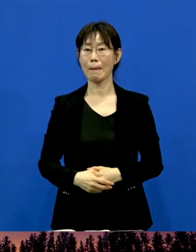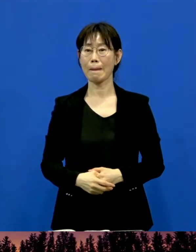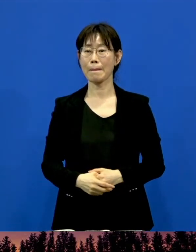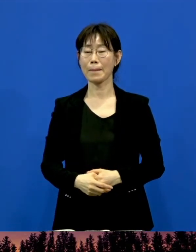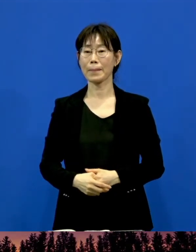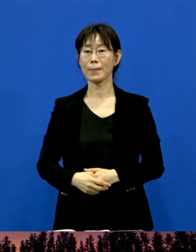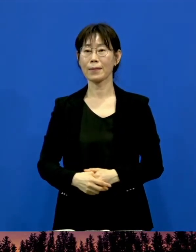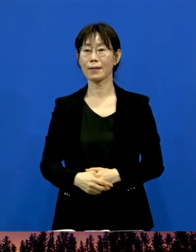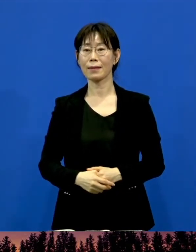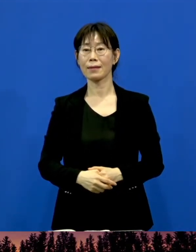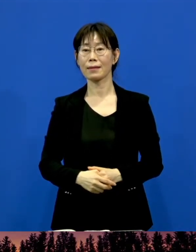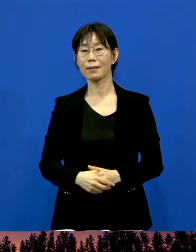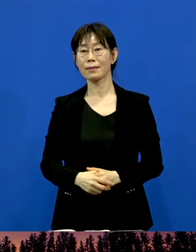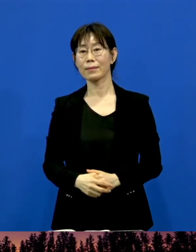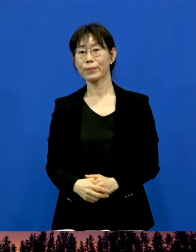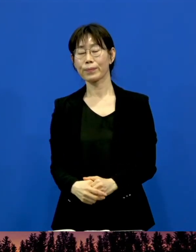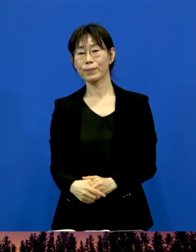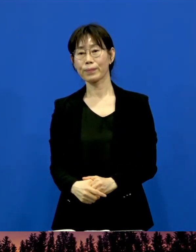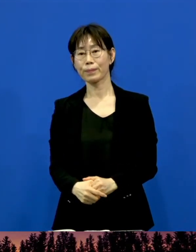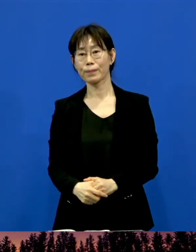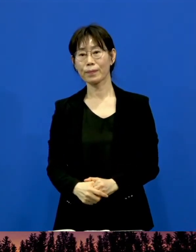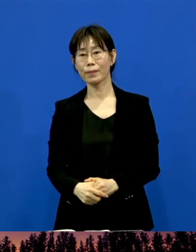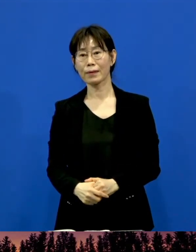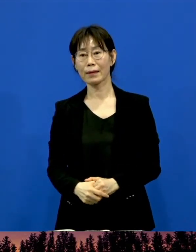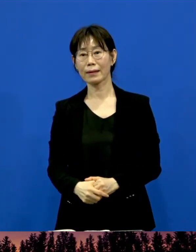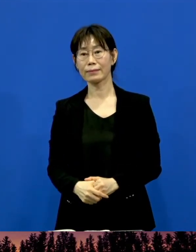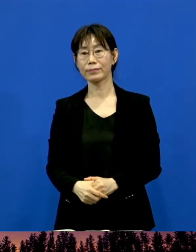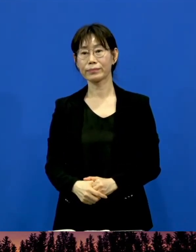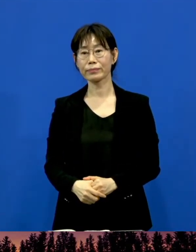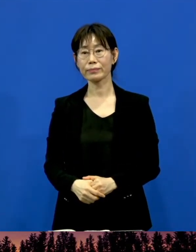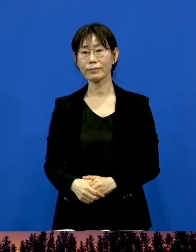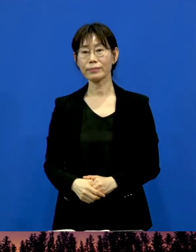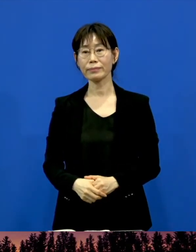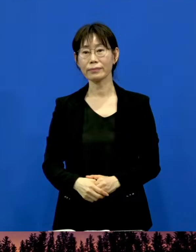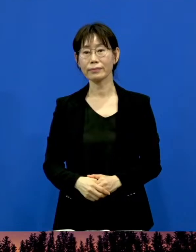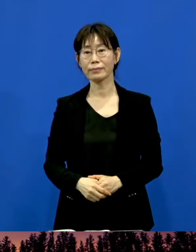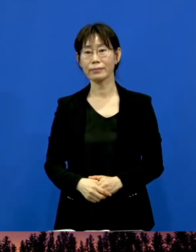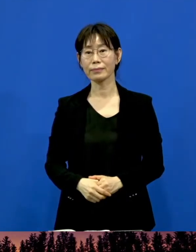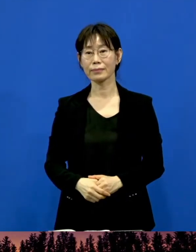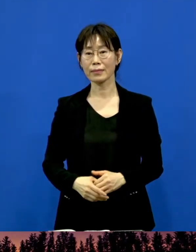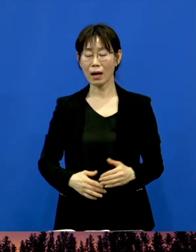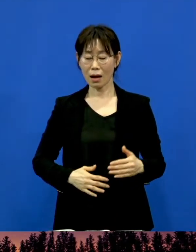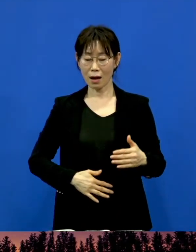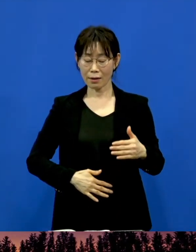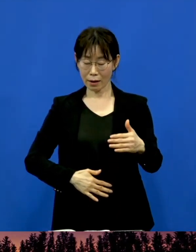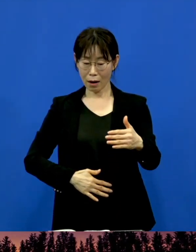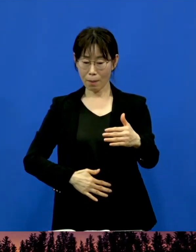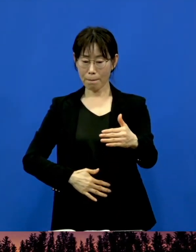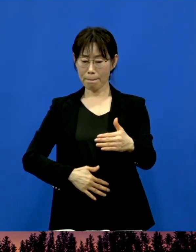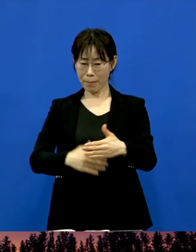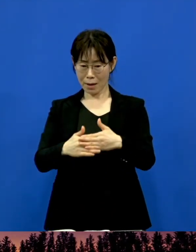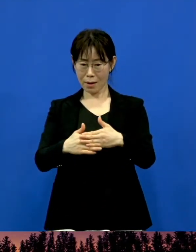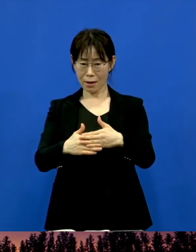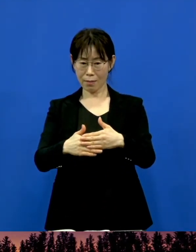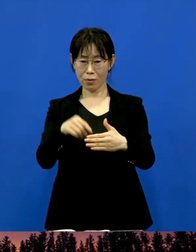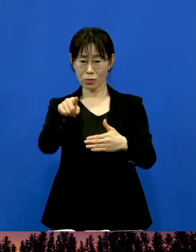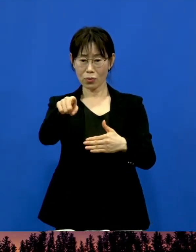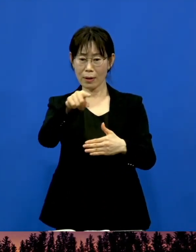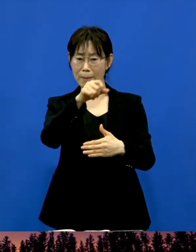그러면 여러분, 배가 부른 사람은 다른 걸 그들도 보지 않아요. 만족하니까.